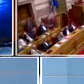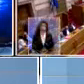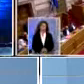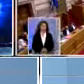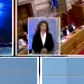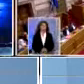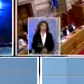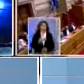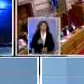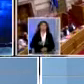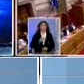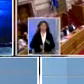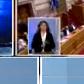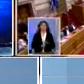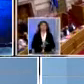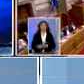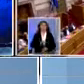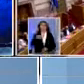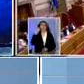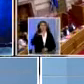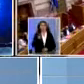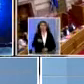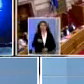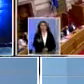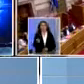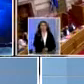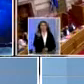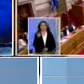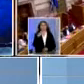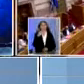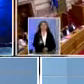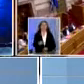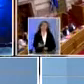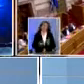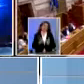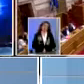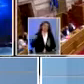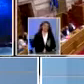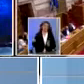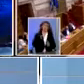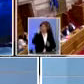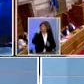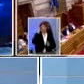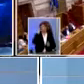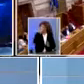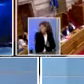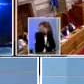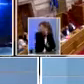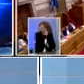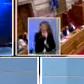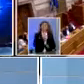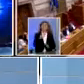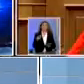γέννη να έχει αυτή τη στάση? Πιστεύετε ότι έχει προσδεθεί πλήρως στο άρμα του κυρίου Μητσοτάκη, για να μιλάμε Νέα Δημοκρατία, γιατί η Νέα